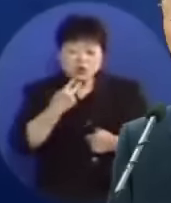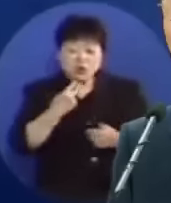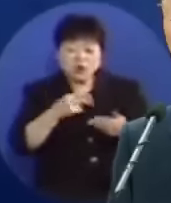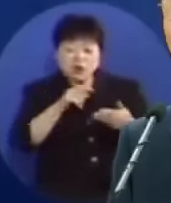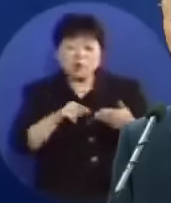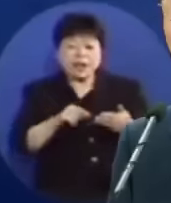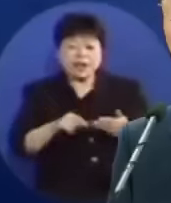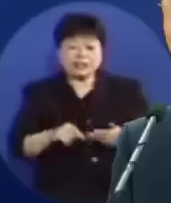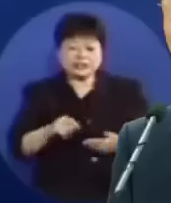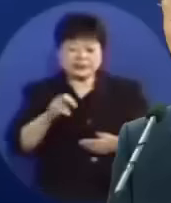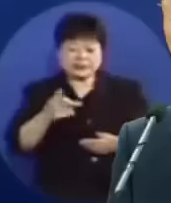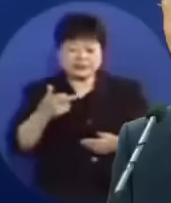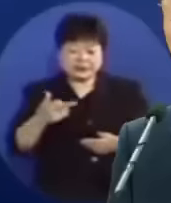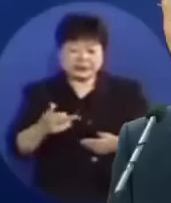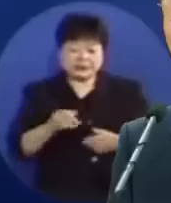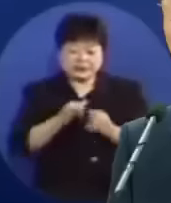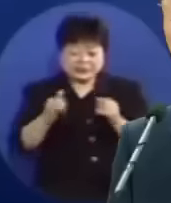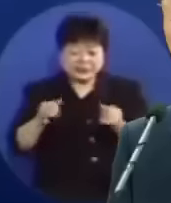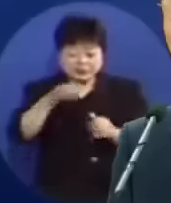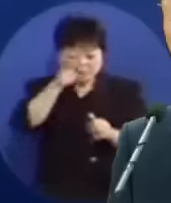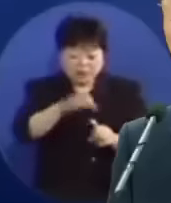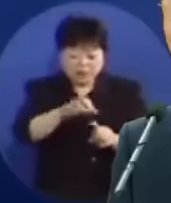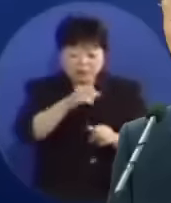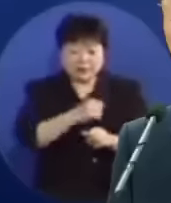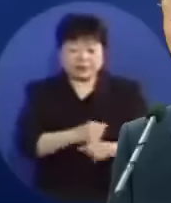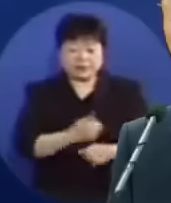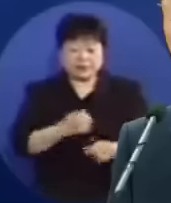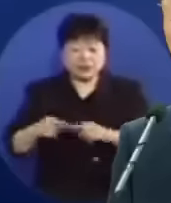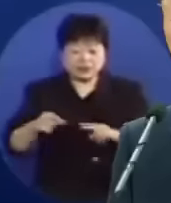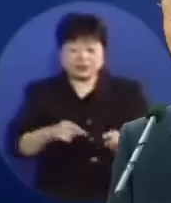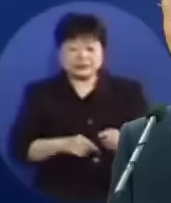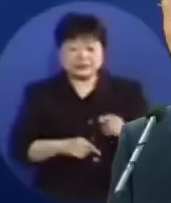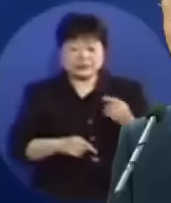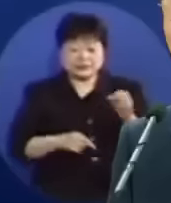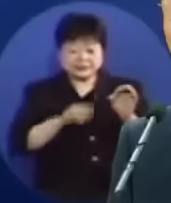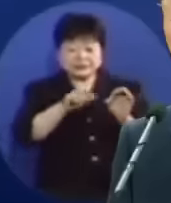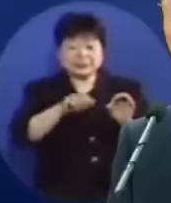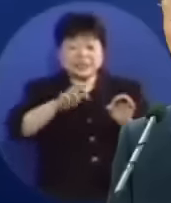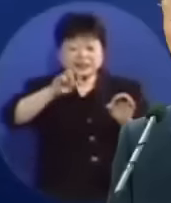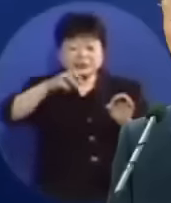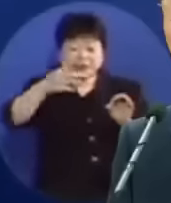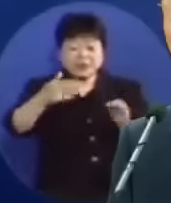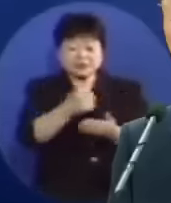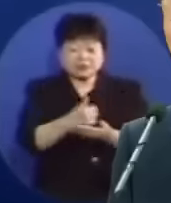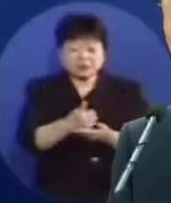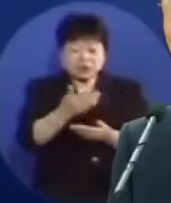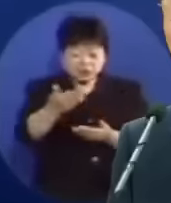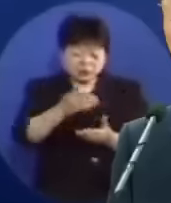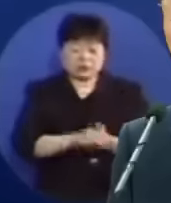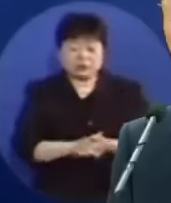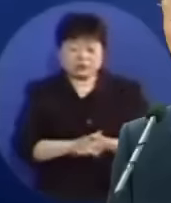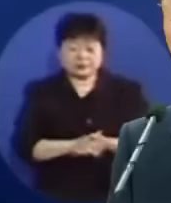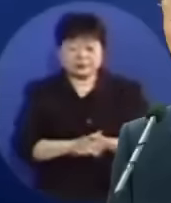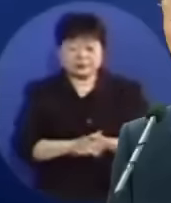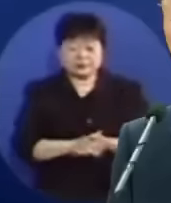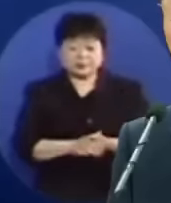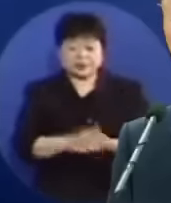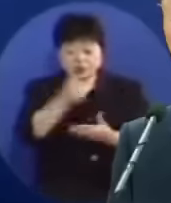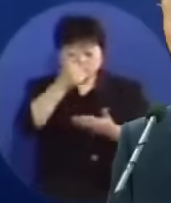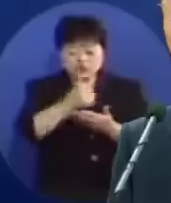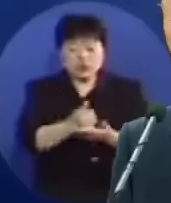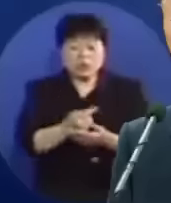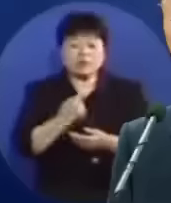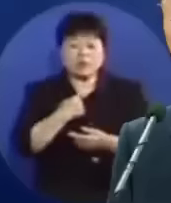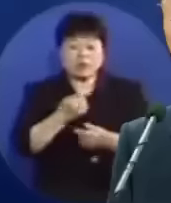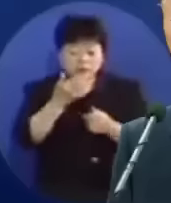8장 44절. 사람들을 억압합니다. 사도행전 10장 38절. 점치게 합니다. 사도행전 16장 16절. 죄를